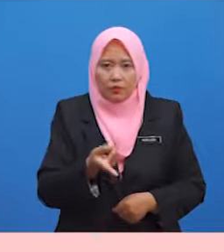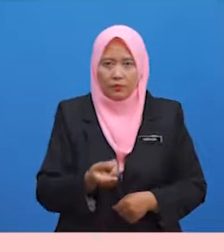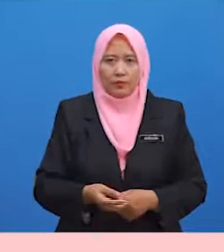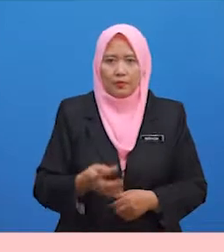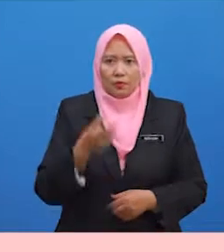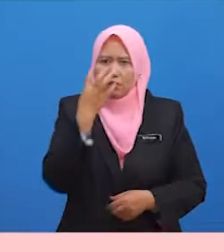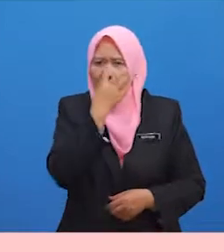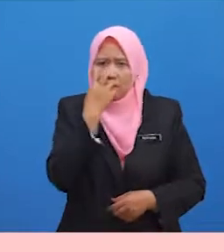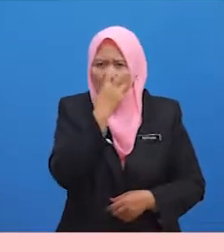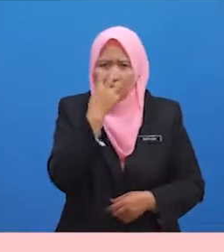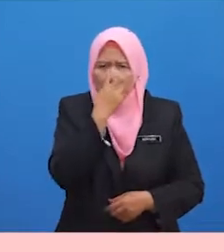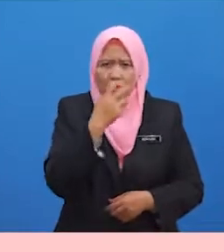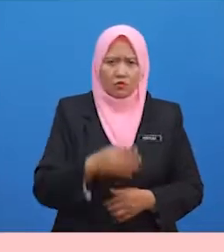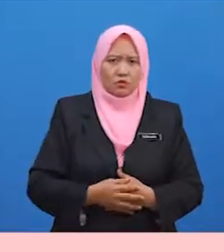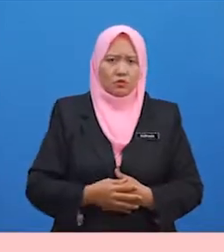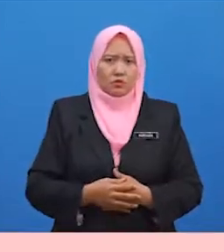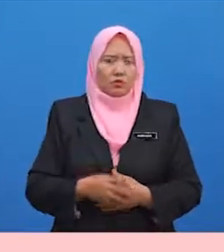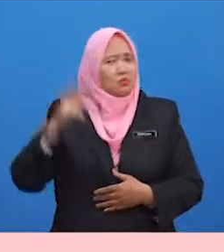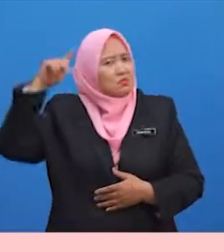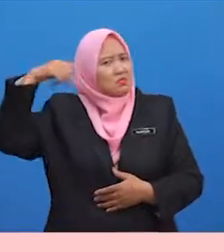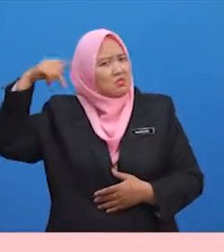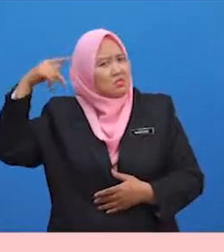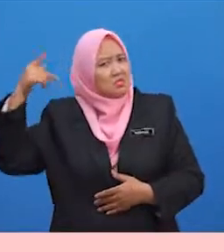dan sakit atau pening kepala.